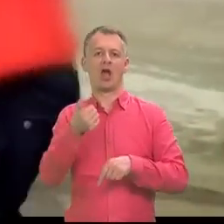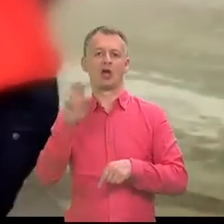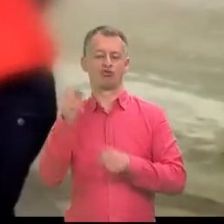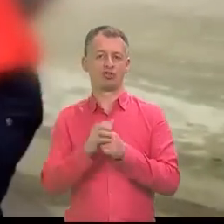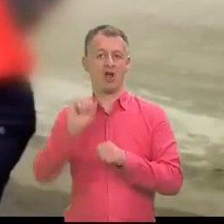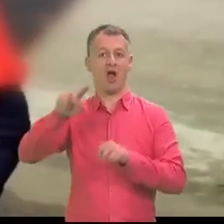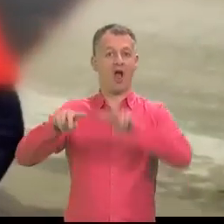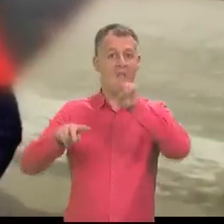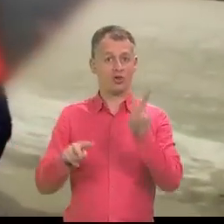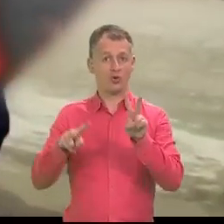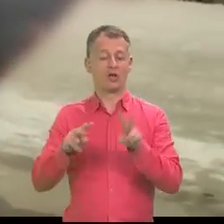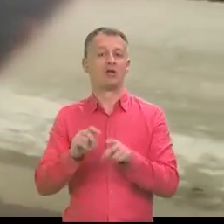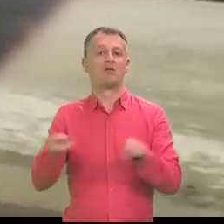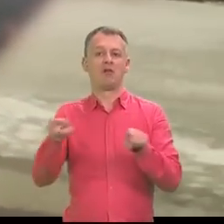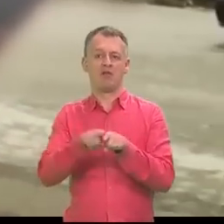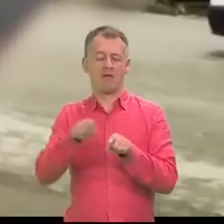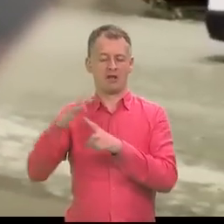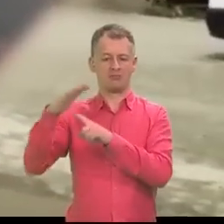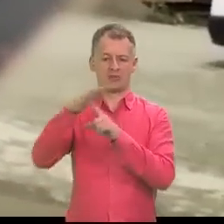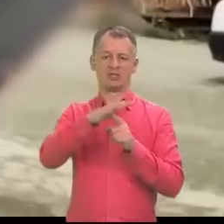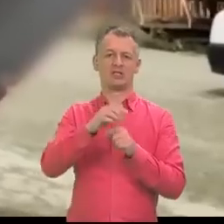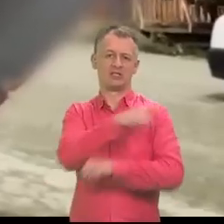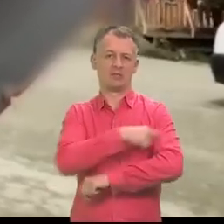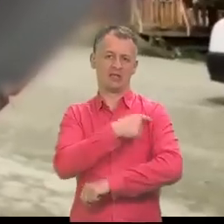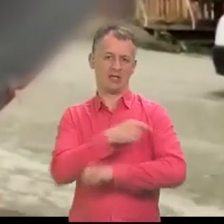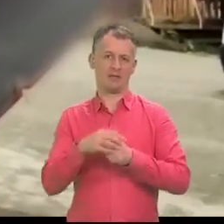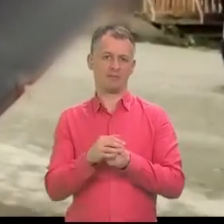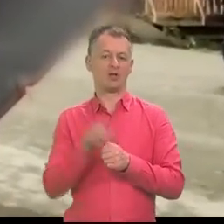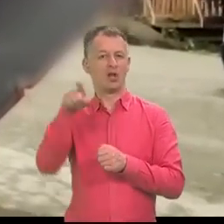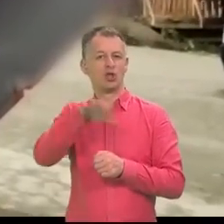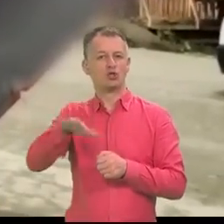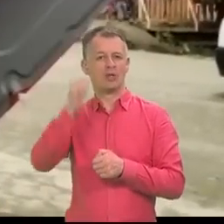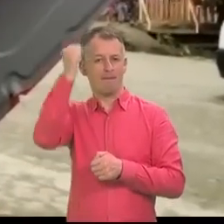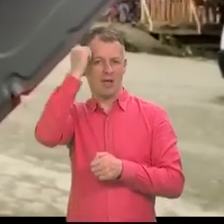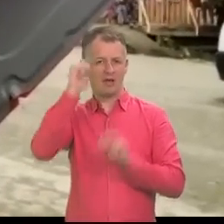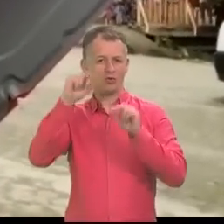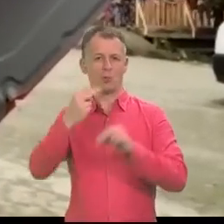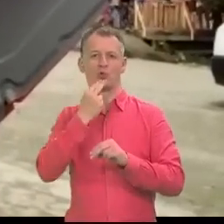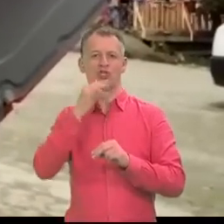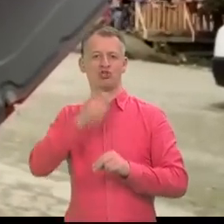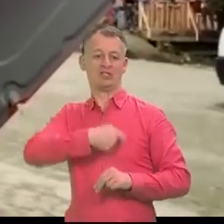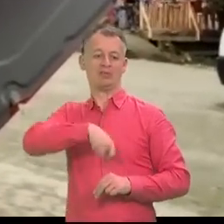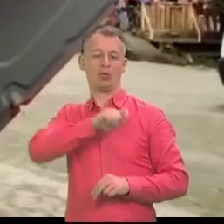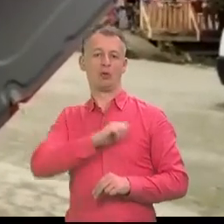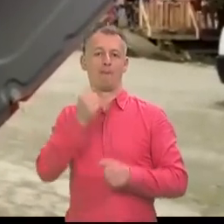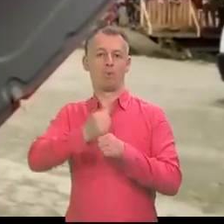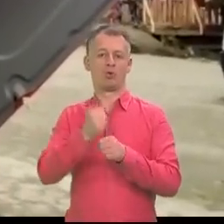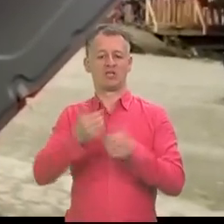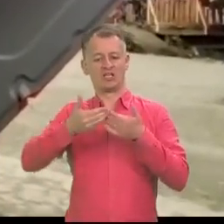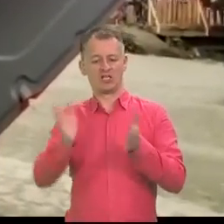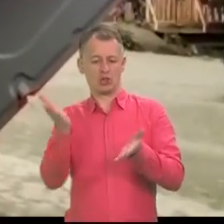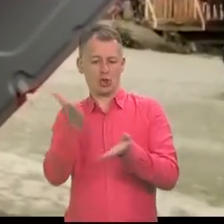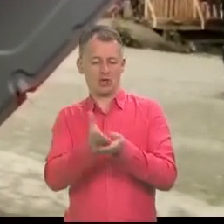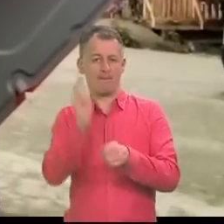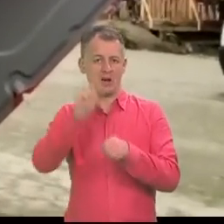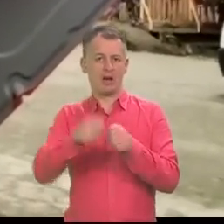excavator și tot pe calea aerului a fost dus la spitalul din Pitești. La cariera de piatră au ajuns polițiștii și inspectorii de la muncă. S-a deschis un dosar penal